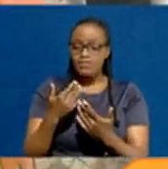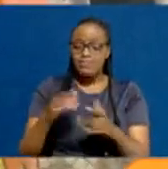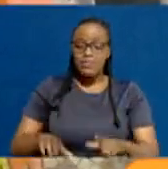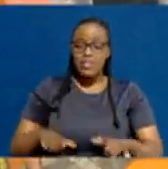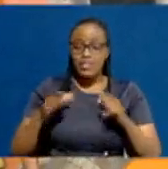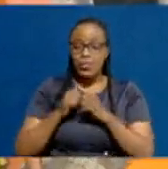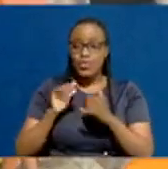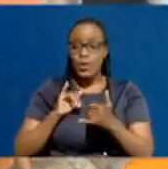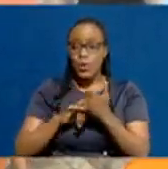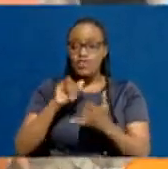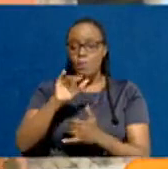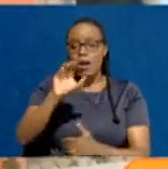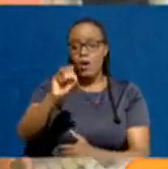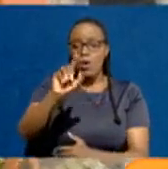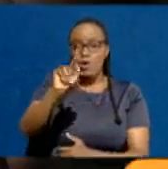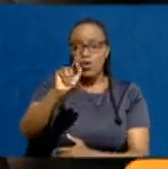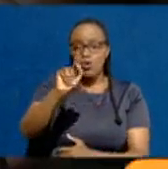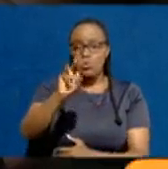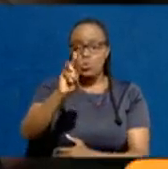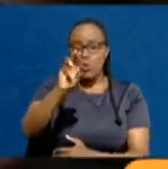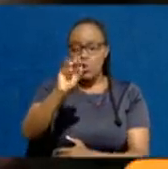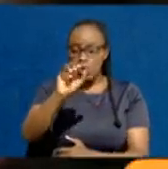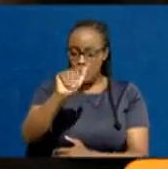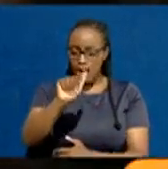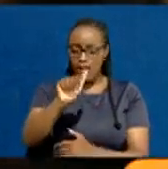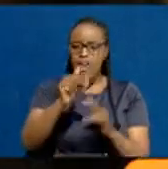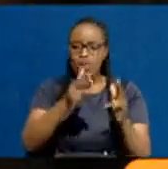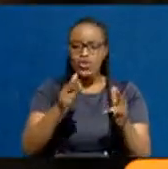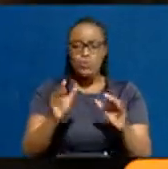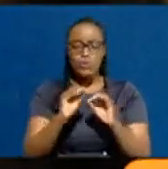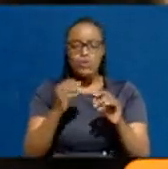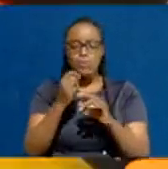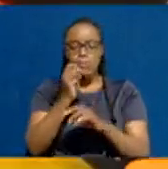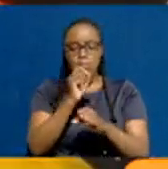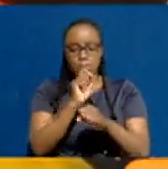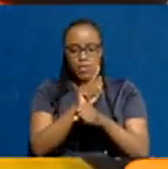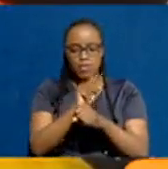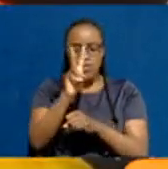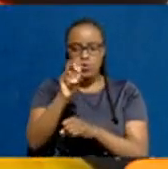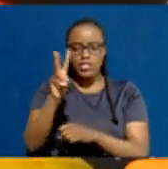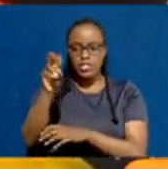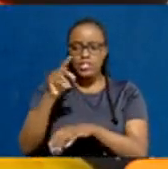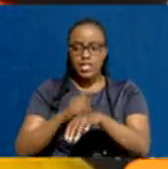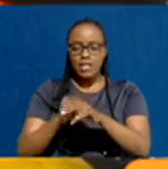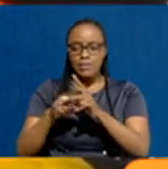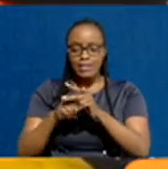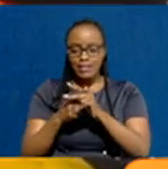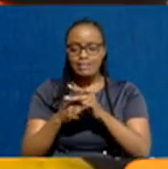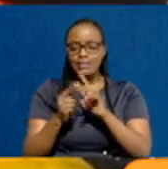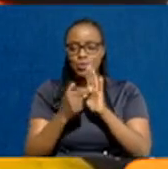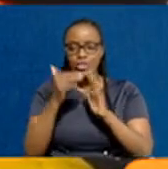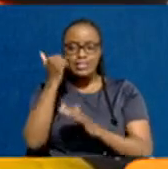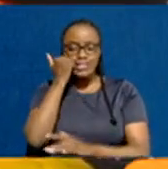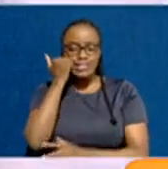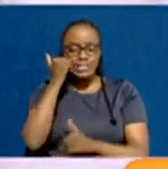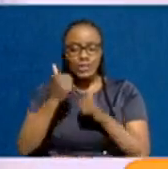na mkewe Rachel Otuoma. Hali haijakuwa kawaida kwake tangu Novemba 2020 alipoanza kuonyesha dalili za ugonjwa